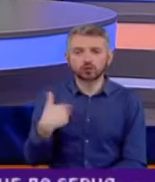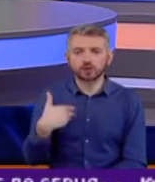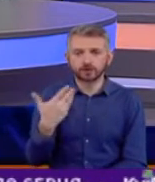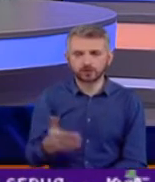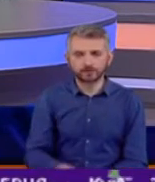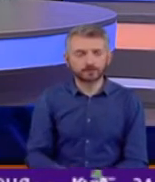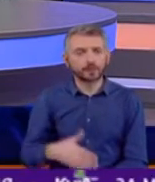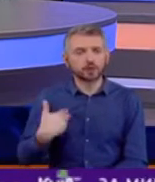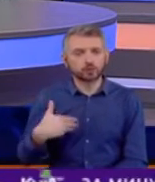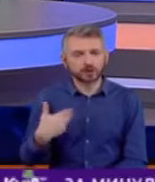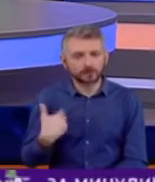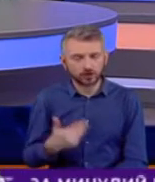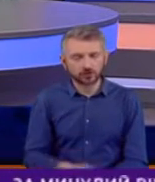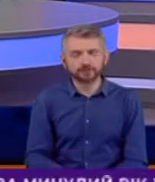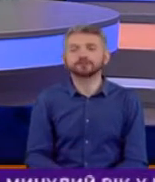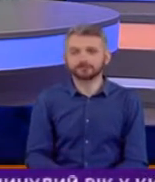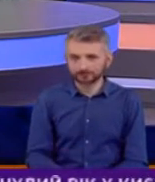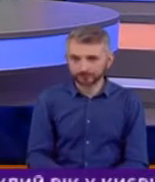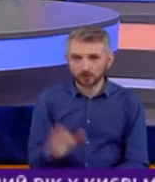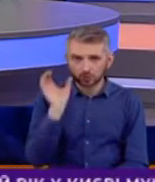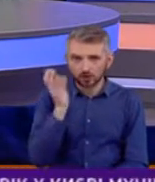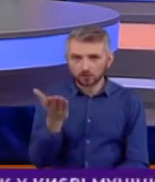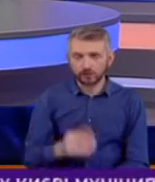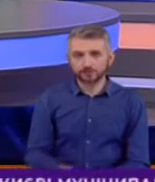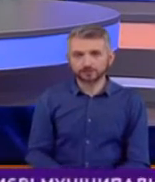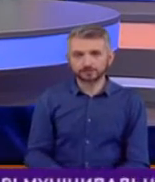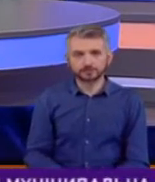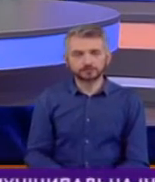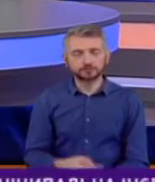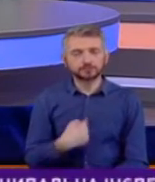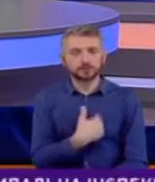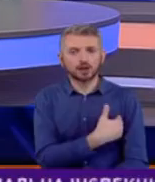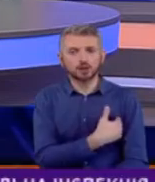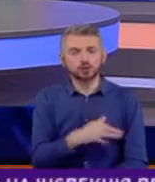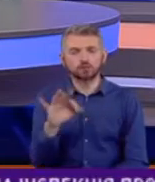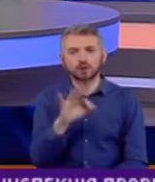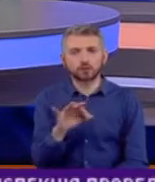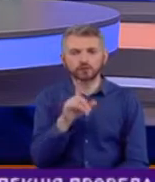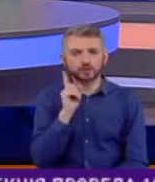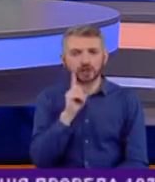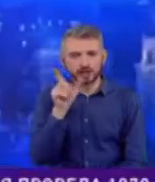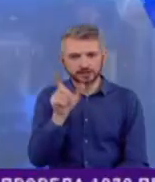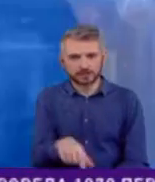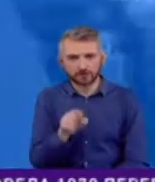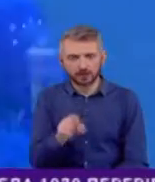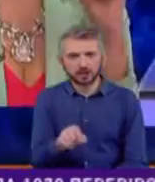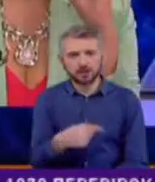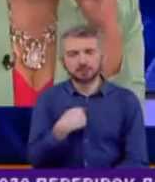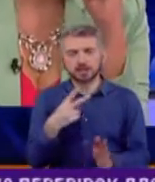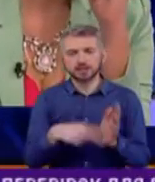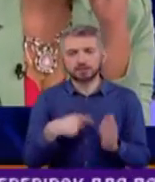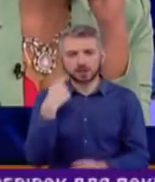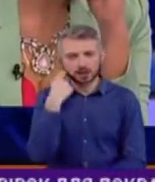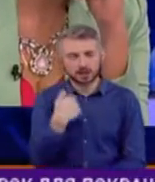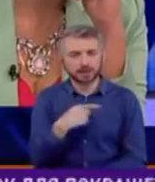Алло. Добрий вечір, добрий вечір. Добрий вечір, слухаємо вас. Я хочу по поводу Зеленського. Значить, мені 70 років,